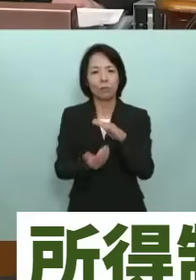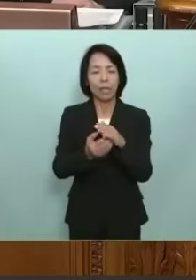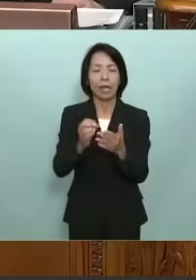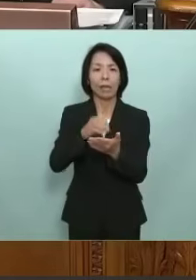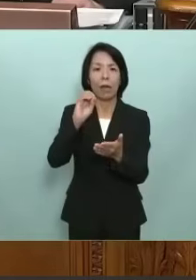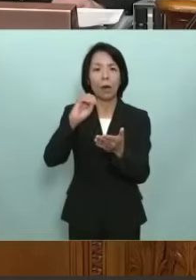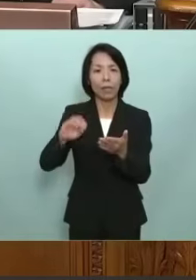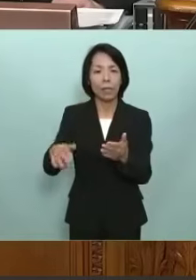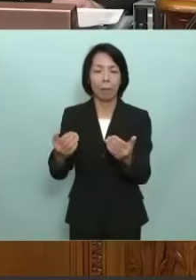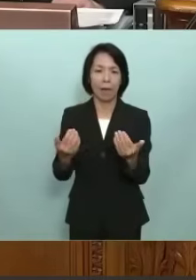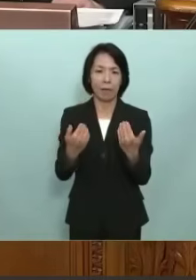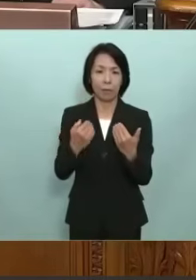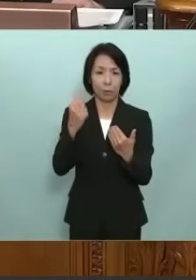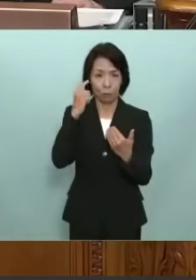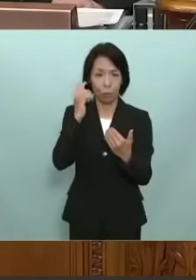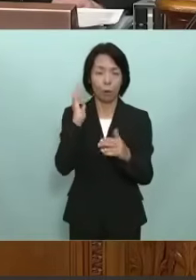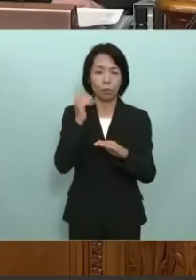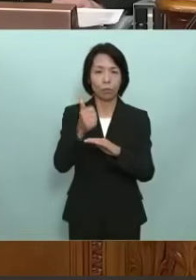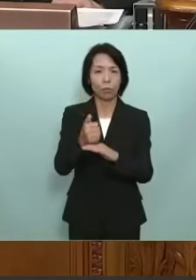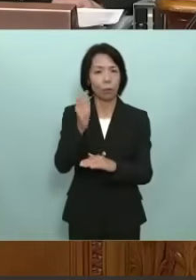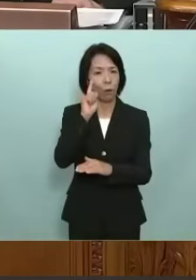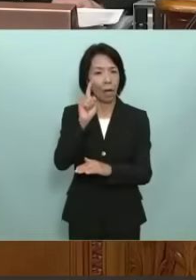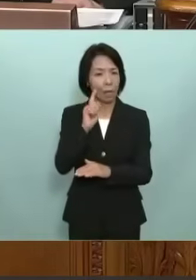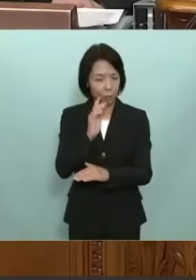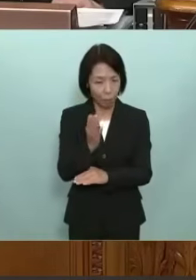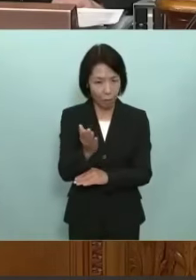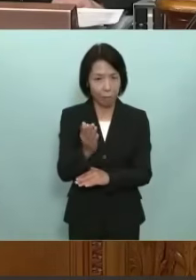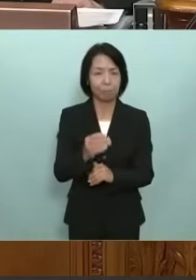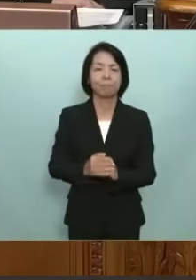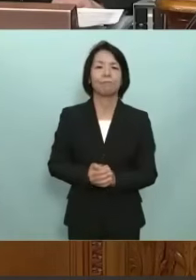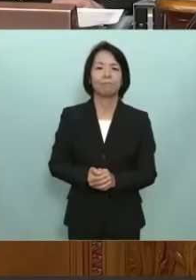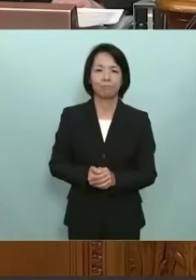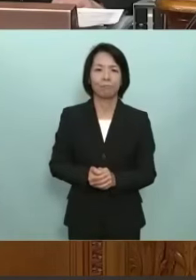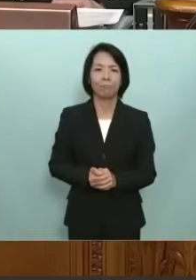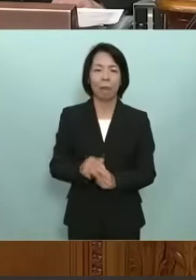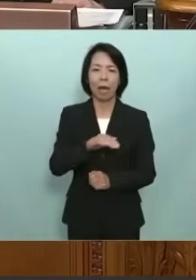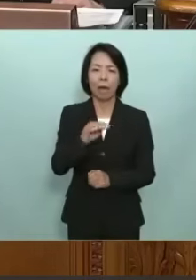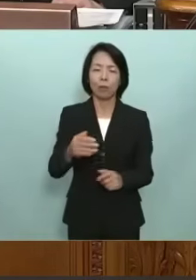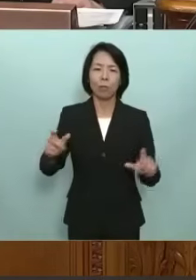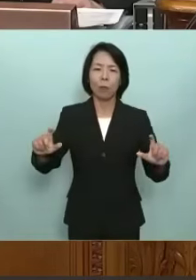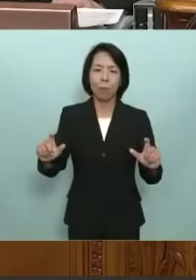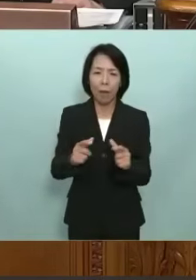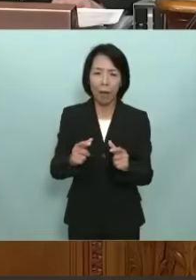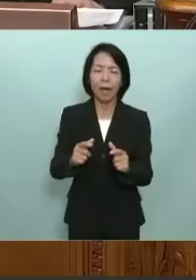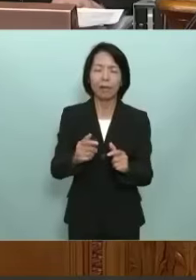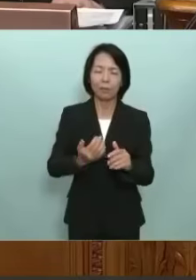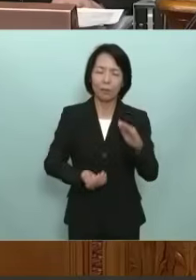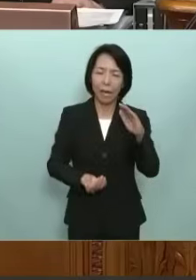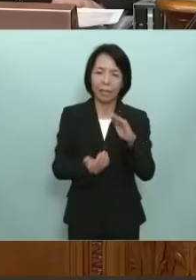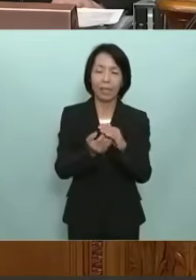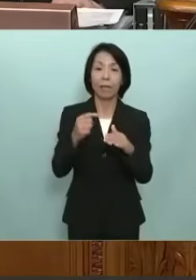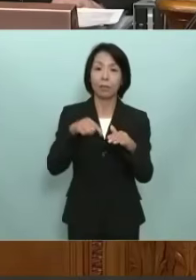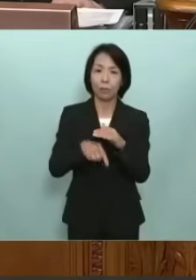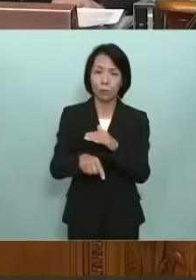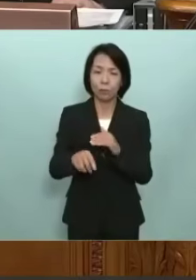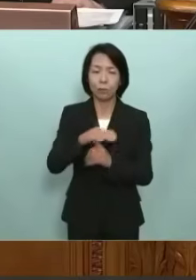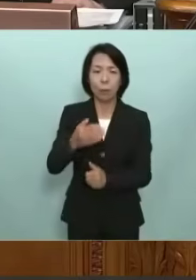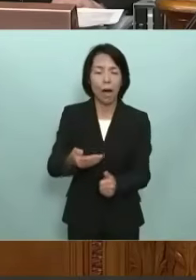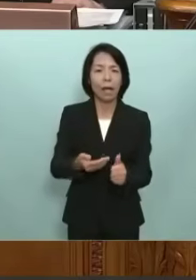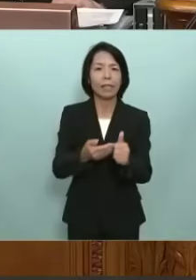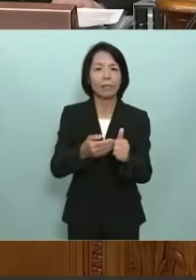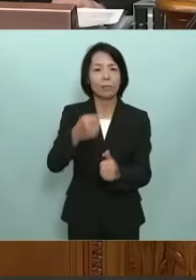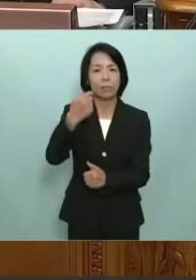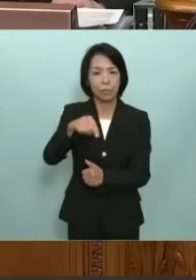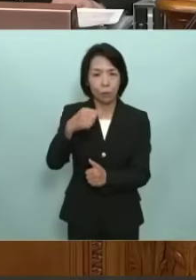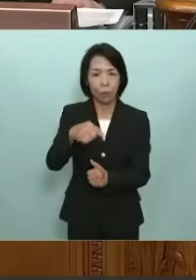が総理の考えを答えください少子化の最大の理由は育児と教育にかかる